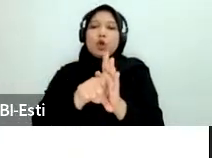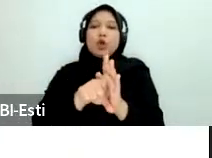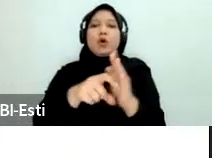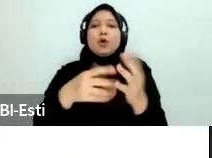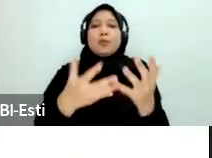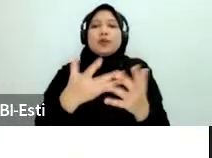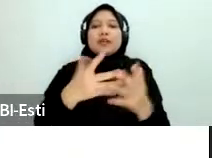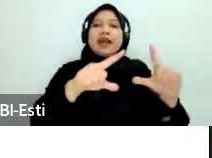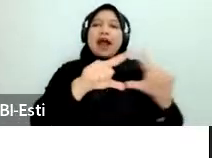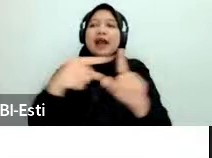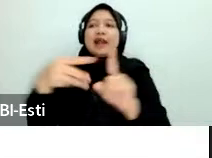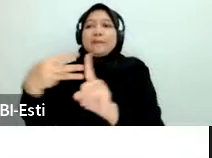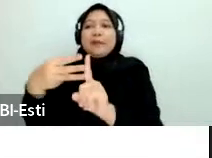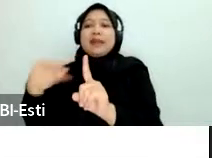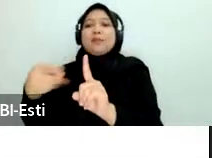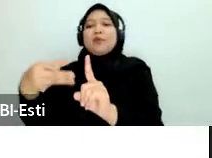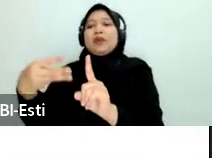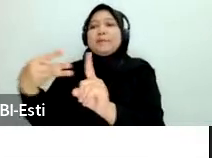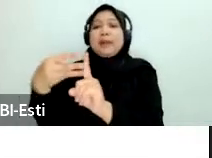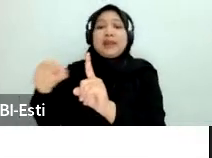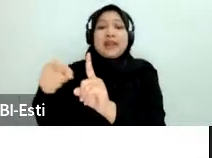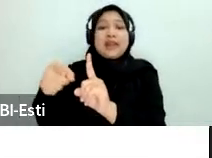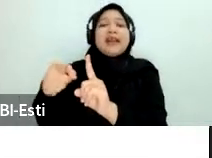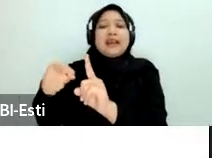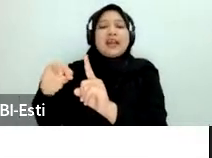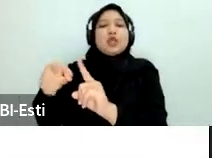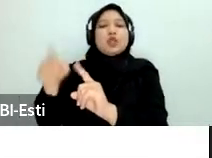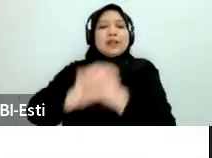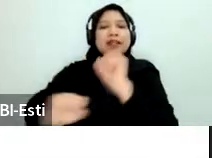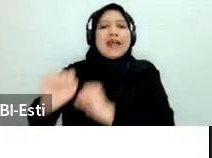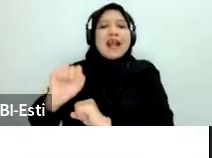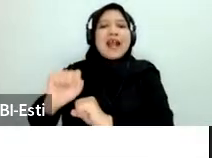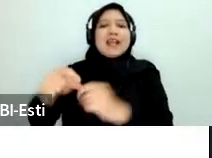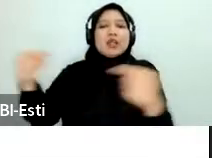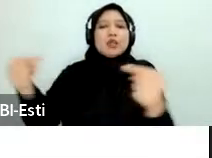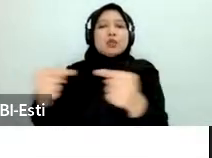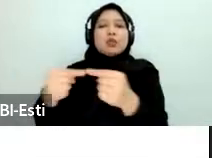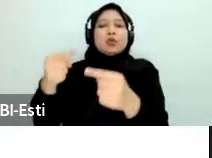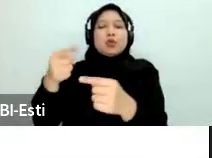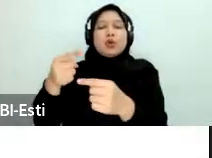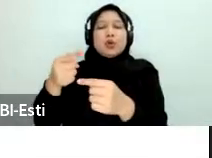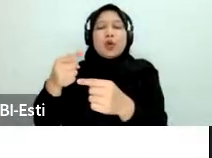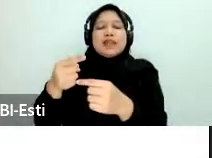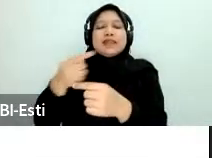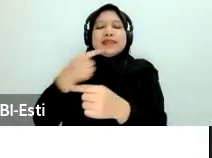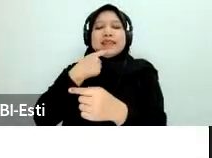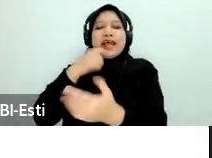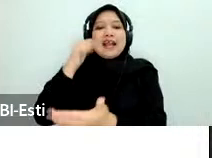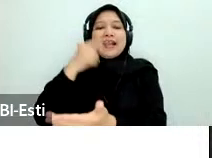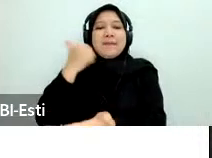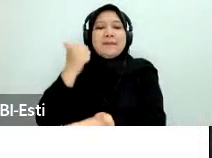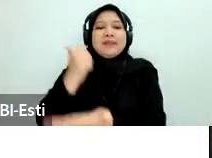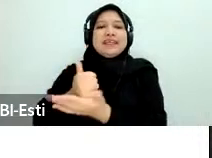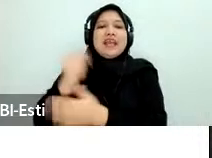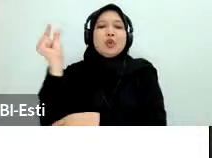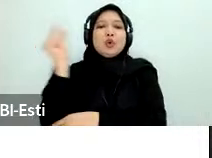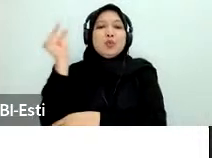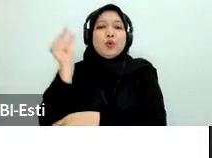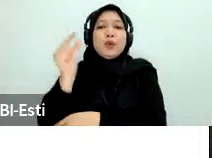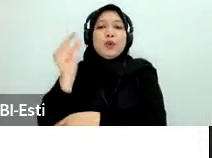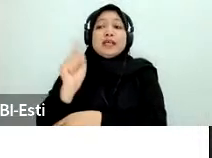demi kepentingan umum kita bisa menggunakan frasa demi kepentingan umum karena dia adalah seorang aktivis